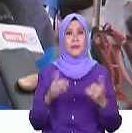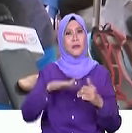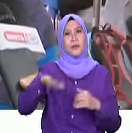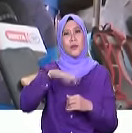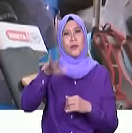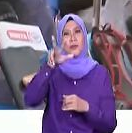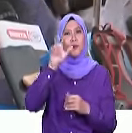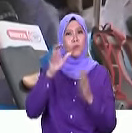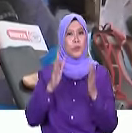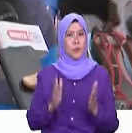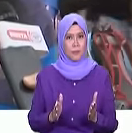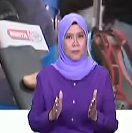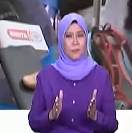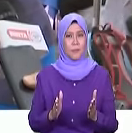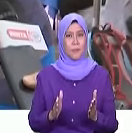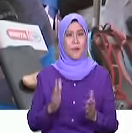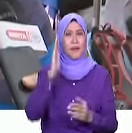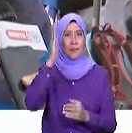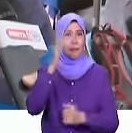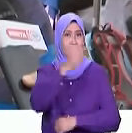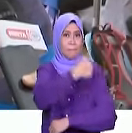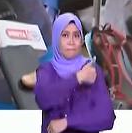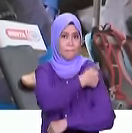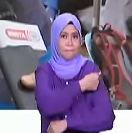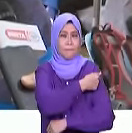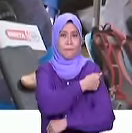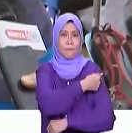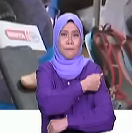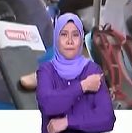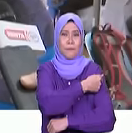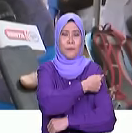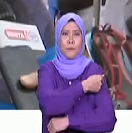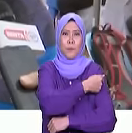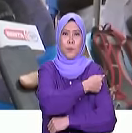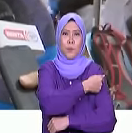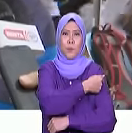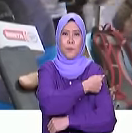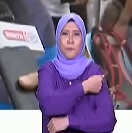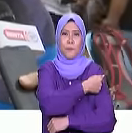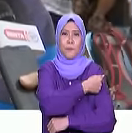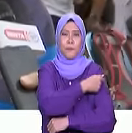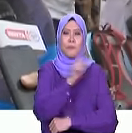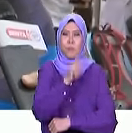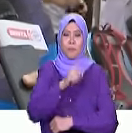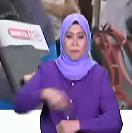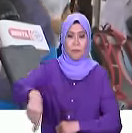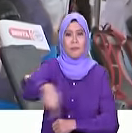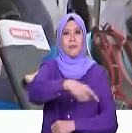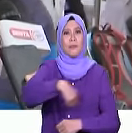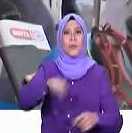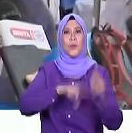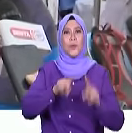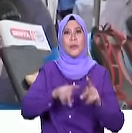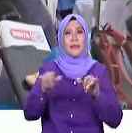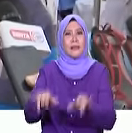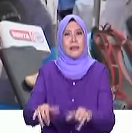kurang 300 orang. Kita akan vaksin di mana mereka ini sebenarnya adalah penduduk